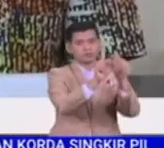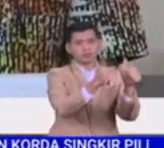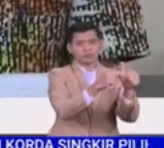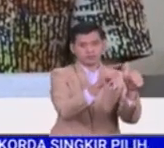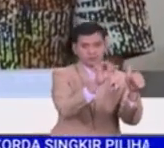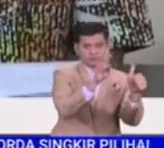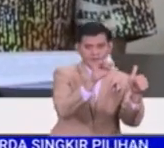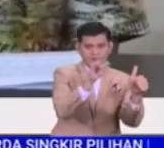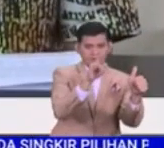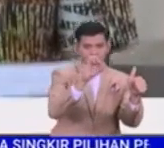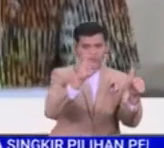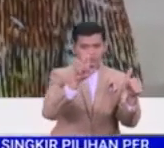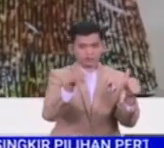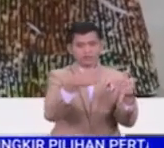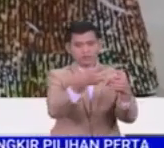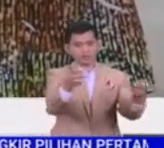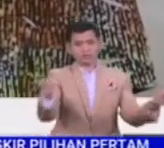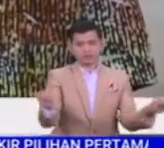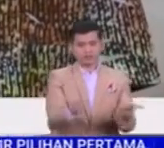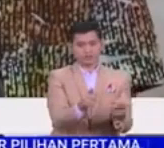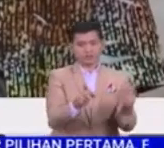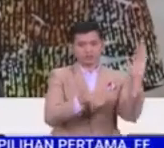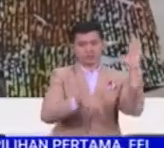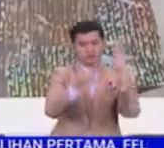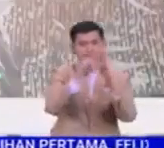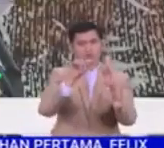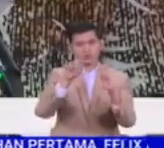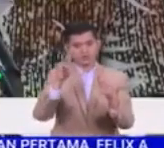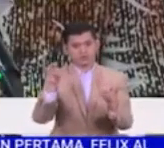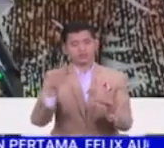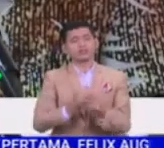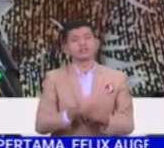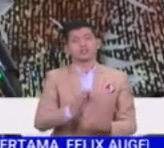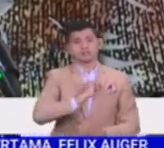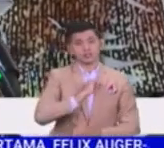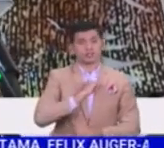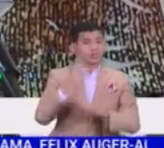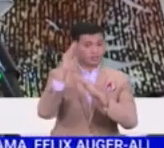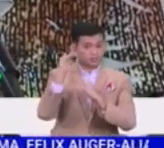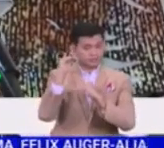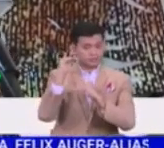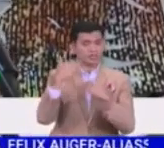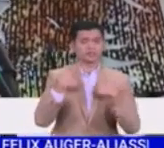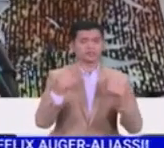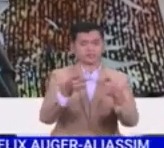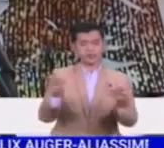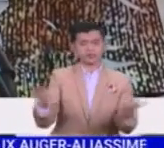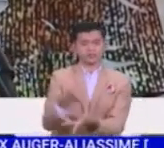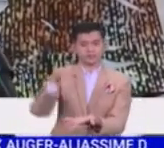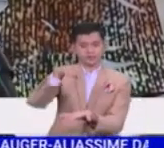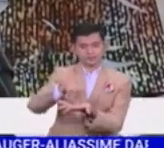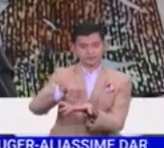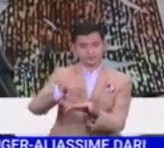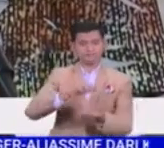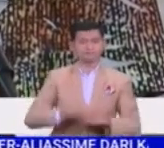Penimbawan di kawasan ataupun di Parlimen Tuaran ini. Kita berharap dengan kawasan ini,